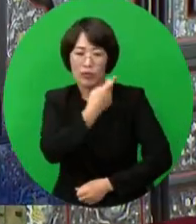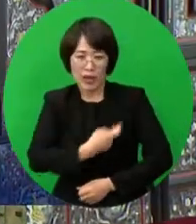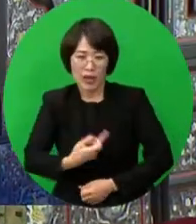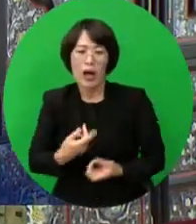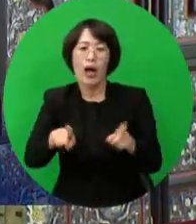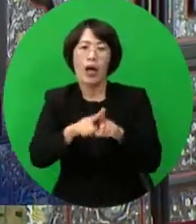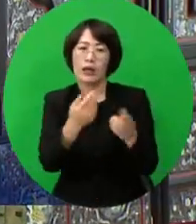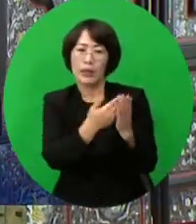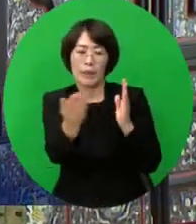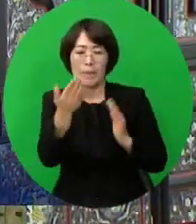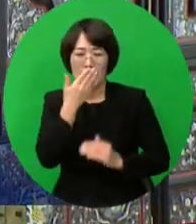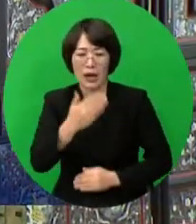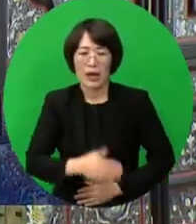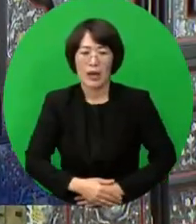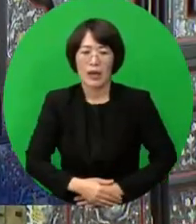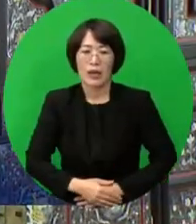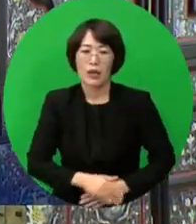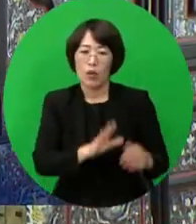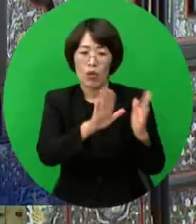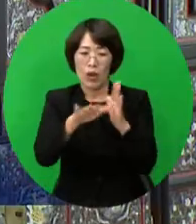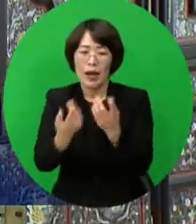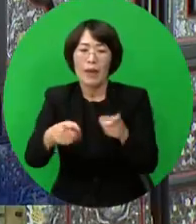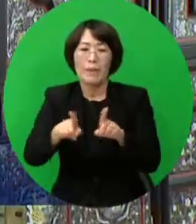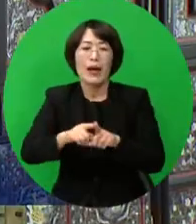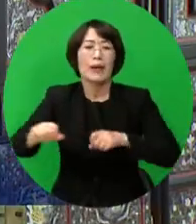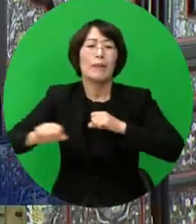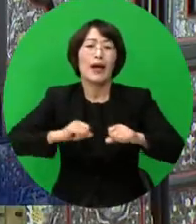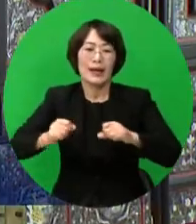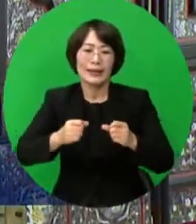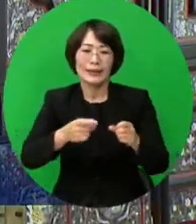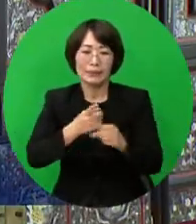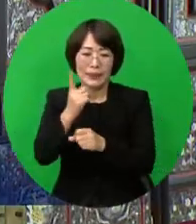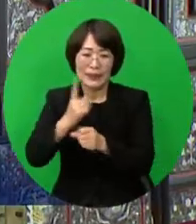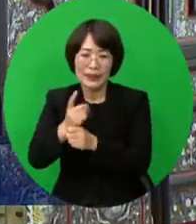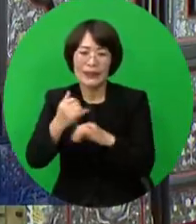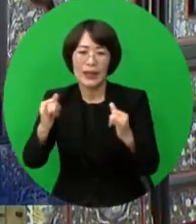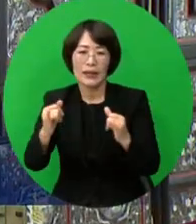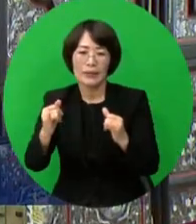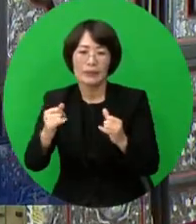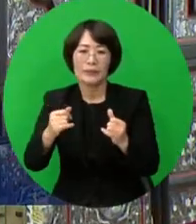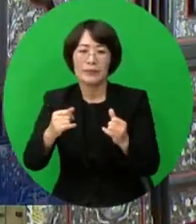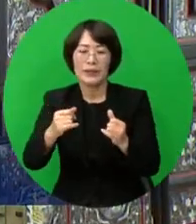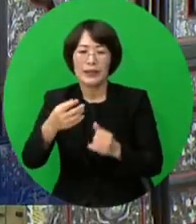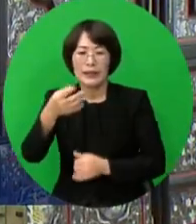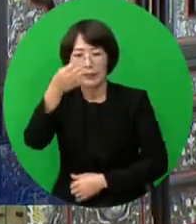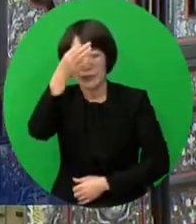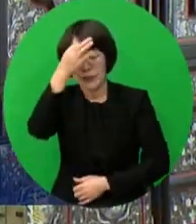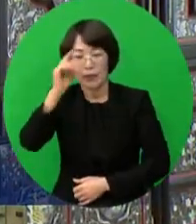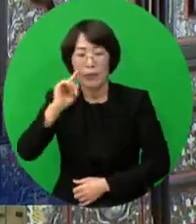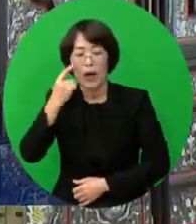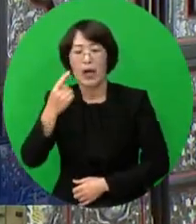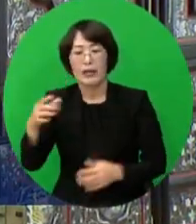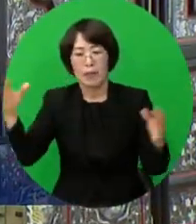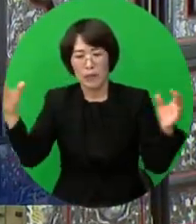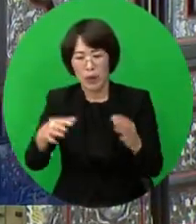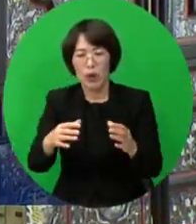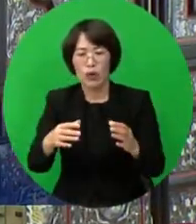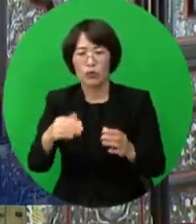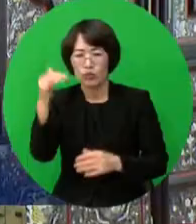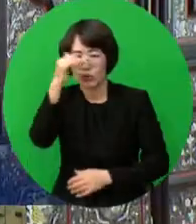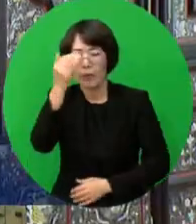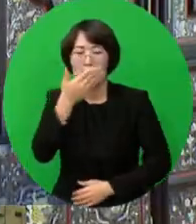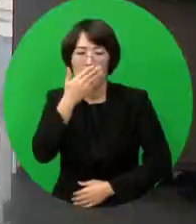수 있는 그런 자리고요. 그리고 또 한 시대에 함께 활동했던 분들의 작품들을 한 자리에 놓고 볼 수 있는